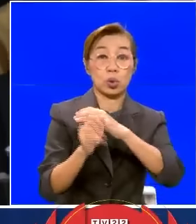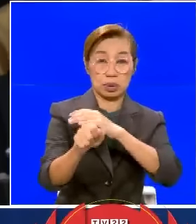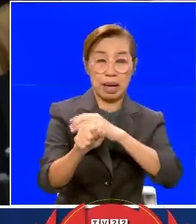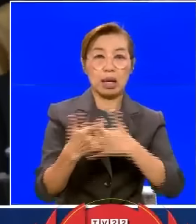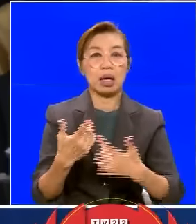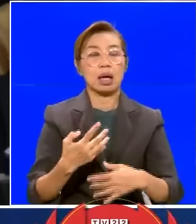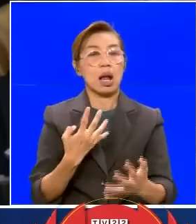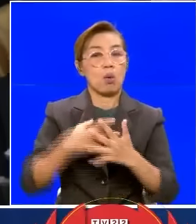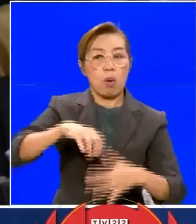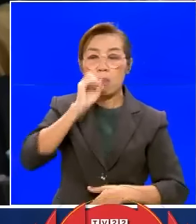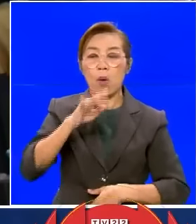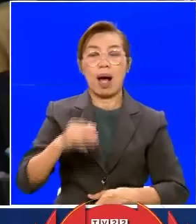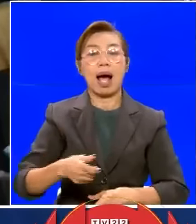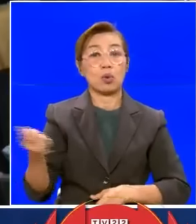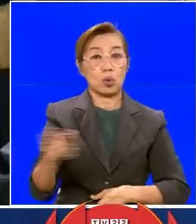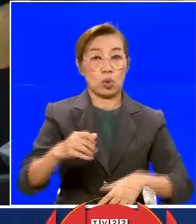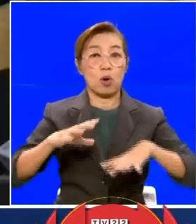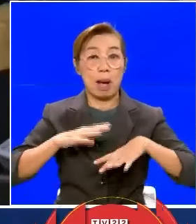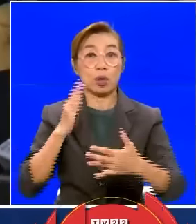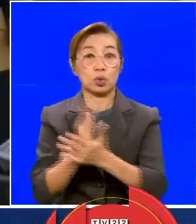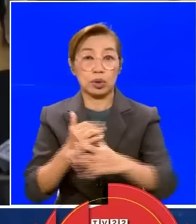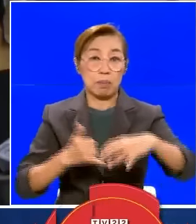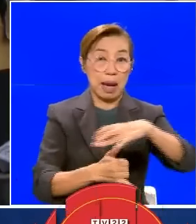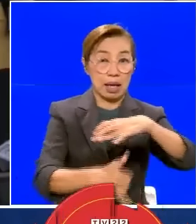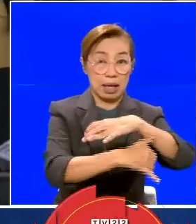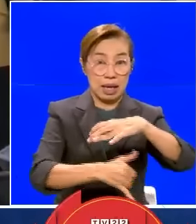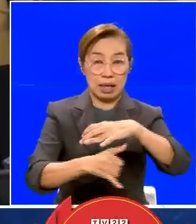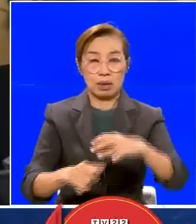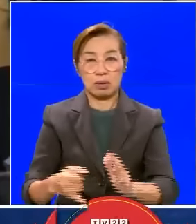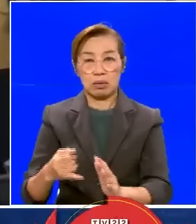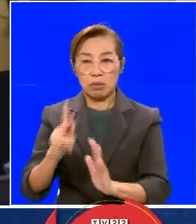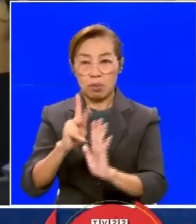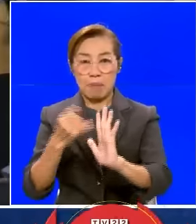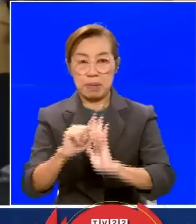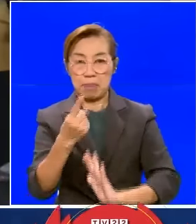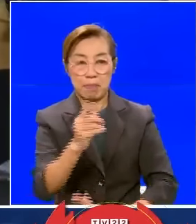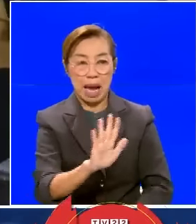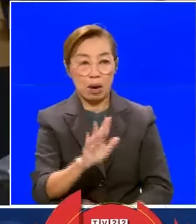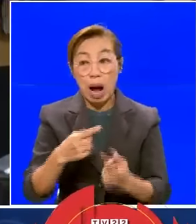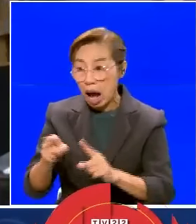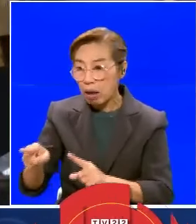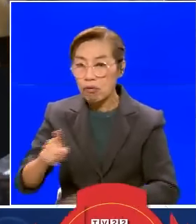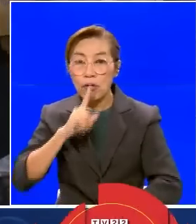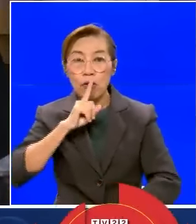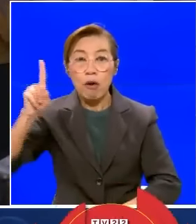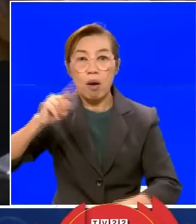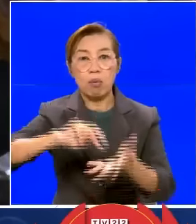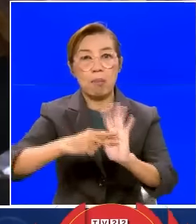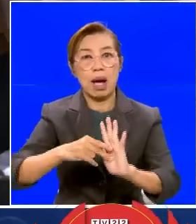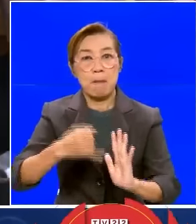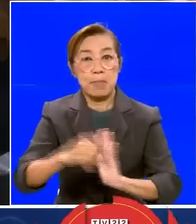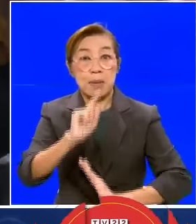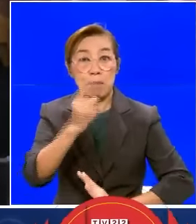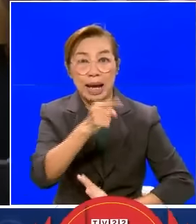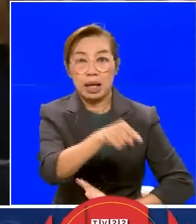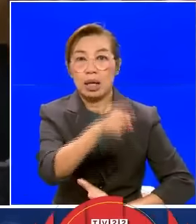พักโทษพอไปทำความผิดซ้ำหรือทำความผิดใหม่ต้องนำตัวเข้าสู่เรือนจำทันทีโดยไม่มีข้อยกเว้นอันนี้ท่านผู้ชมท